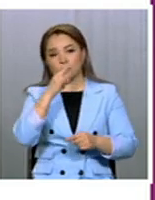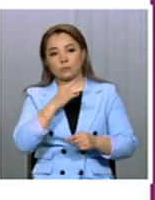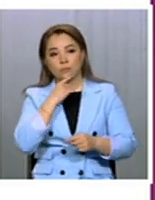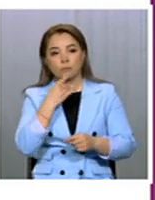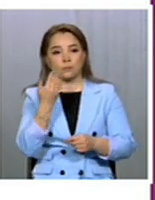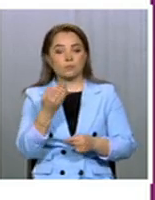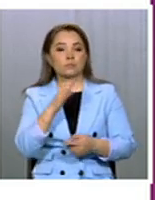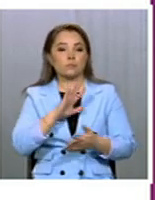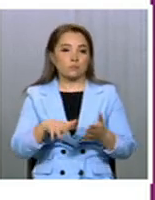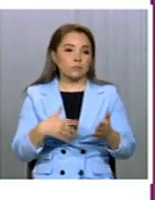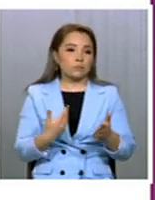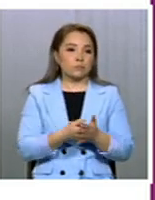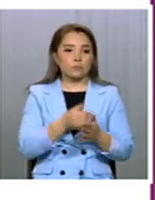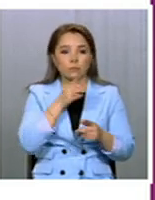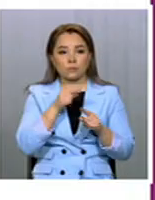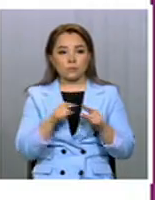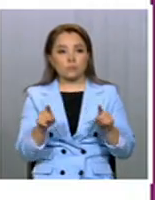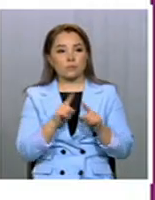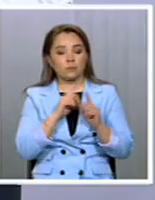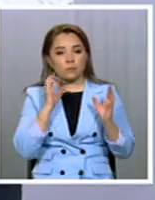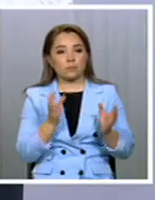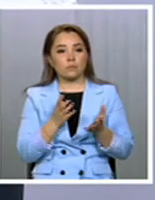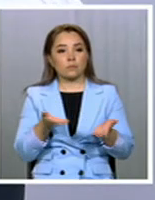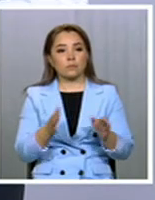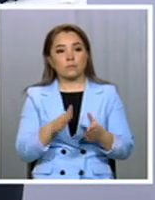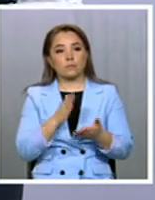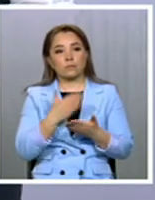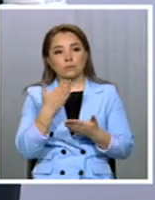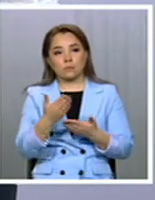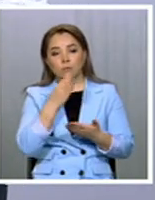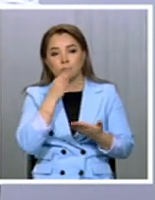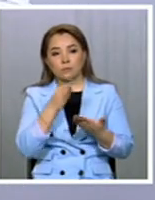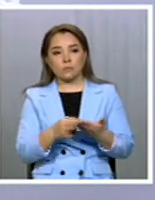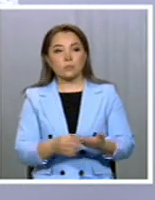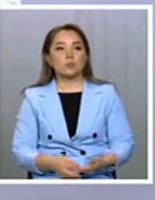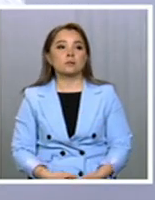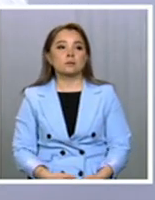әлі күнге дейін сақталып келе жатыр.